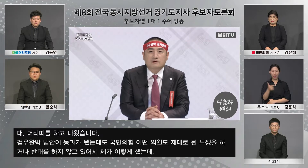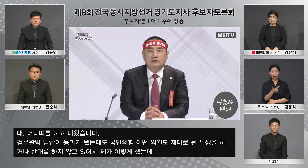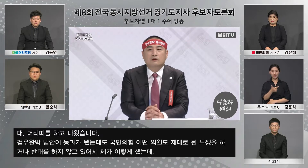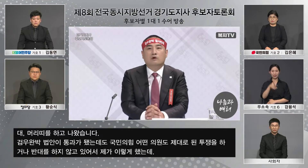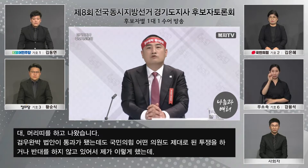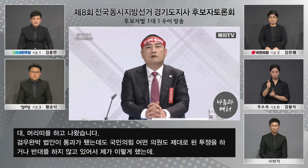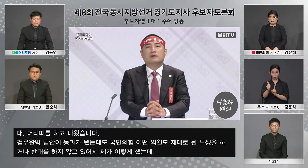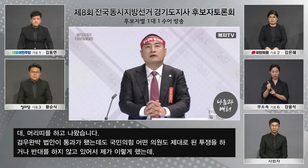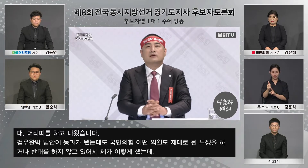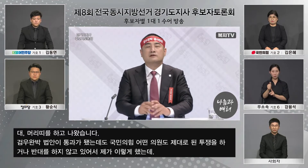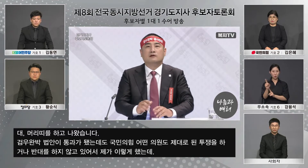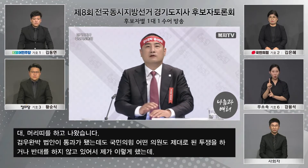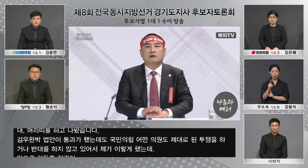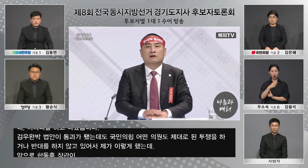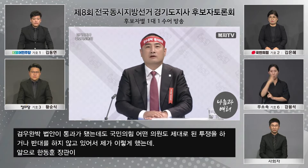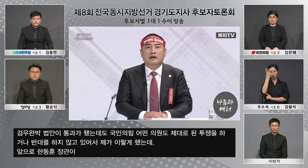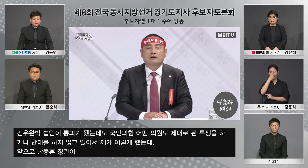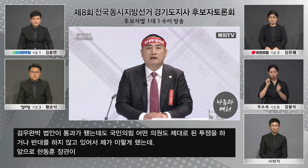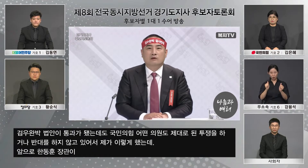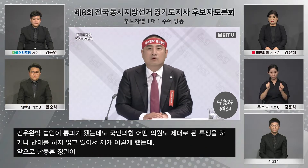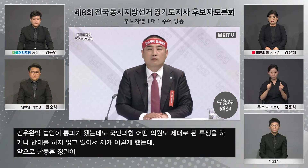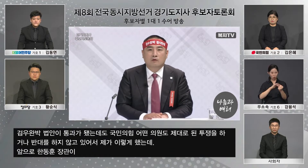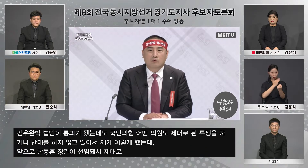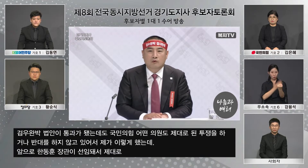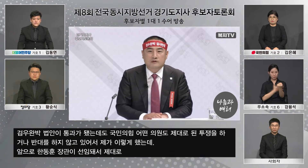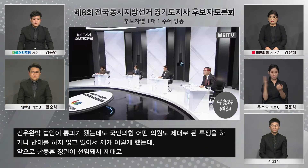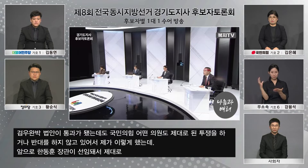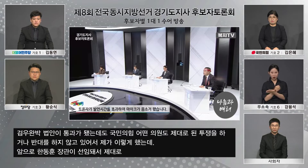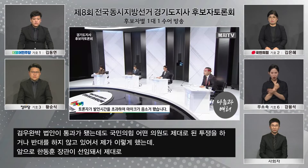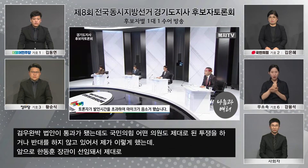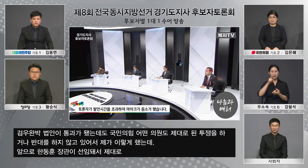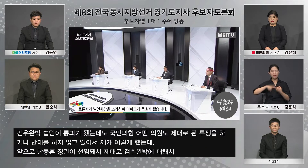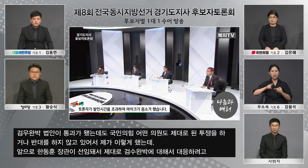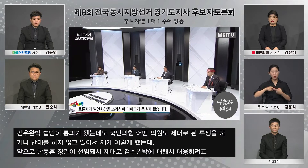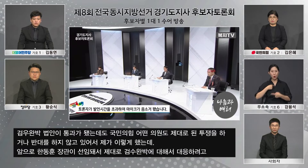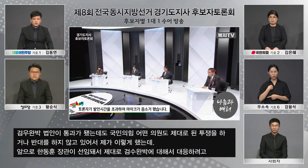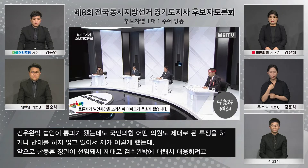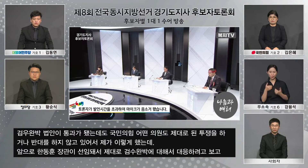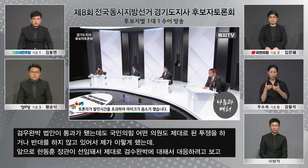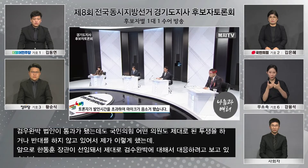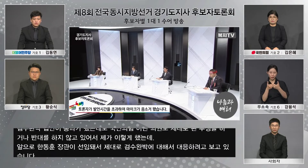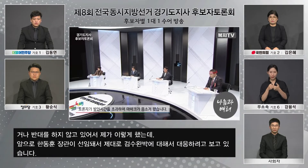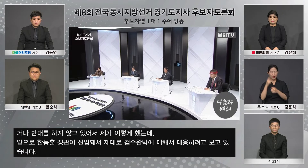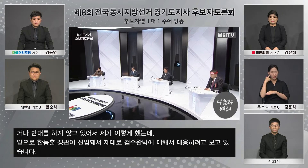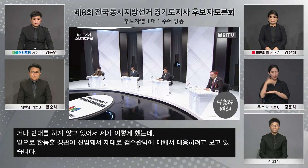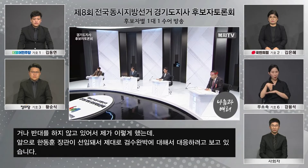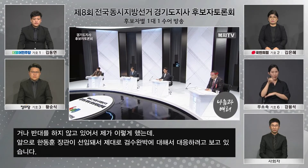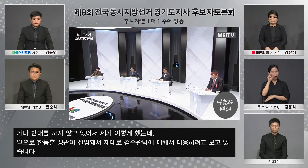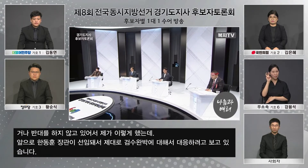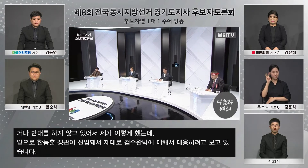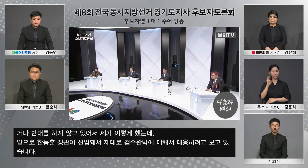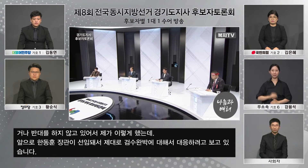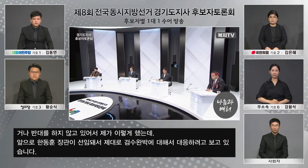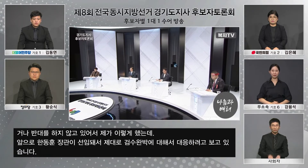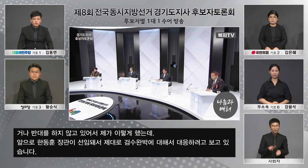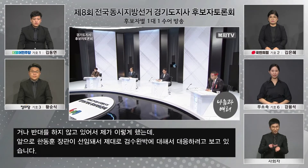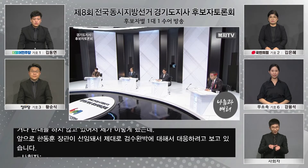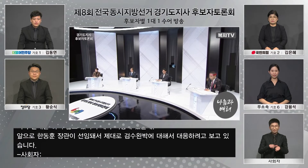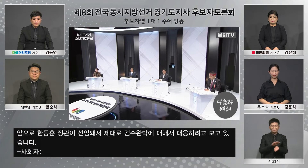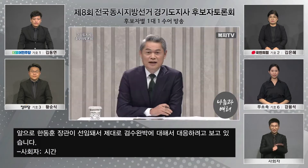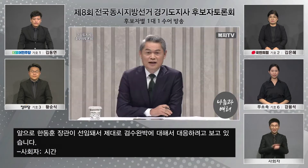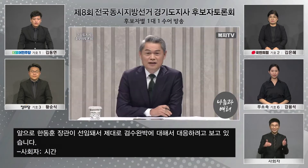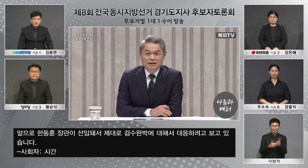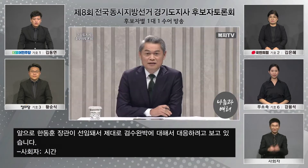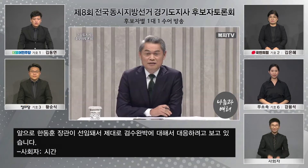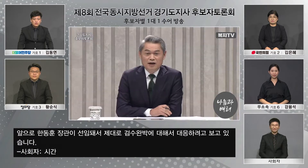선임돼서 제대로 검수완박에 대해서 대응하리라고 보고 있습니다. 네, 시간 잘 지켜주셨습니다.